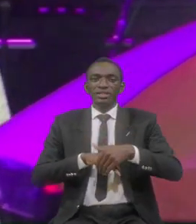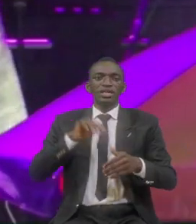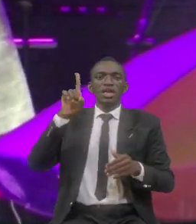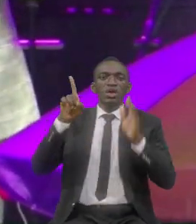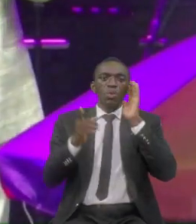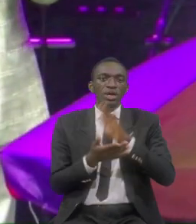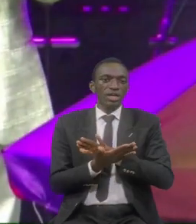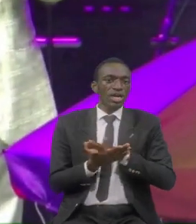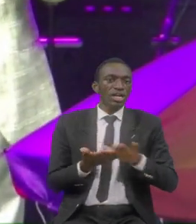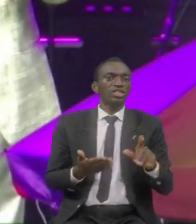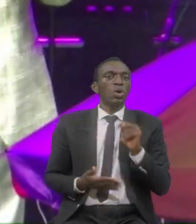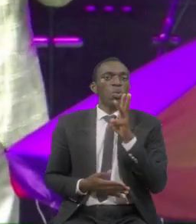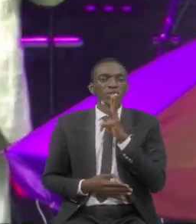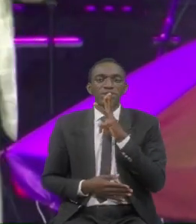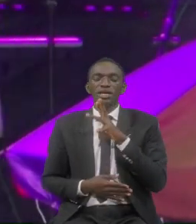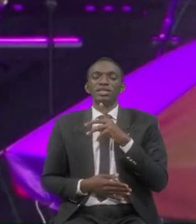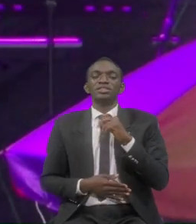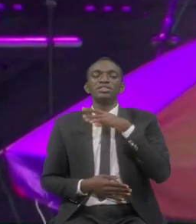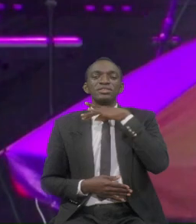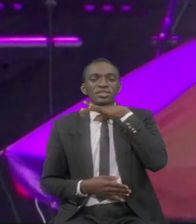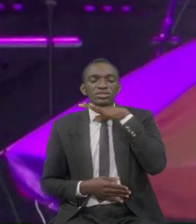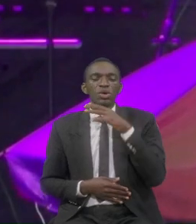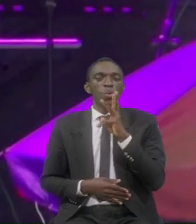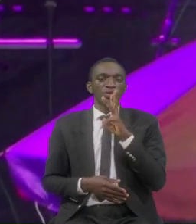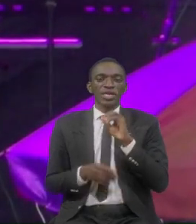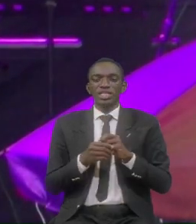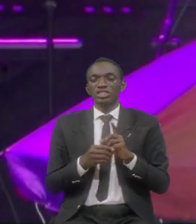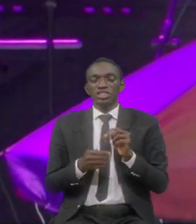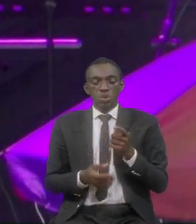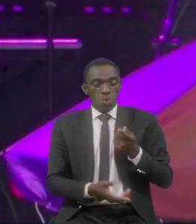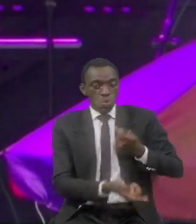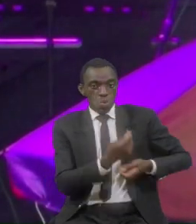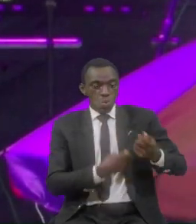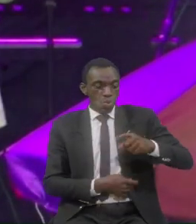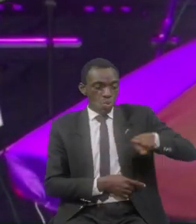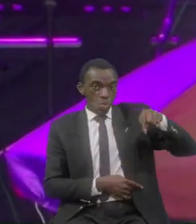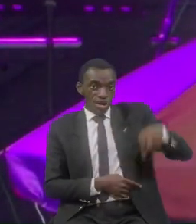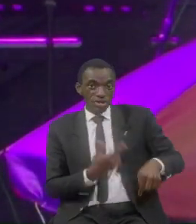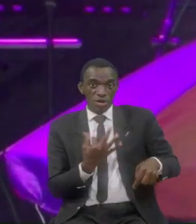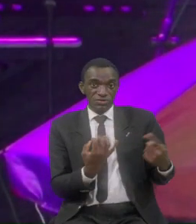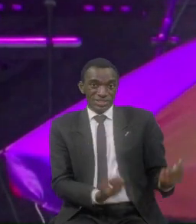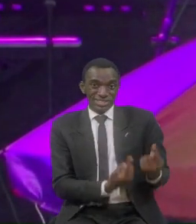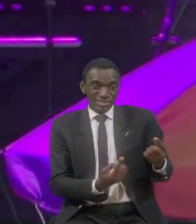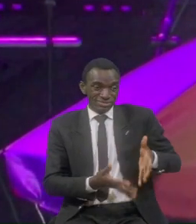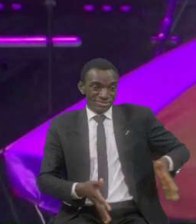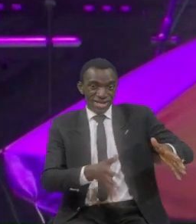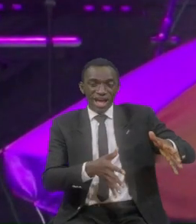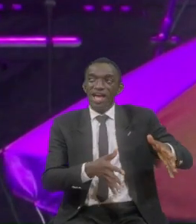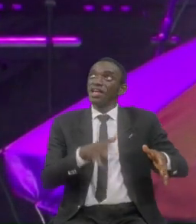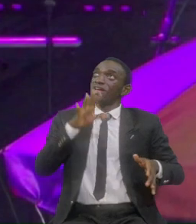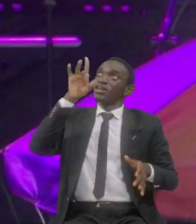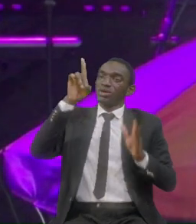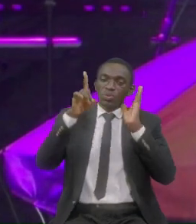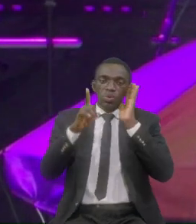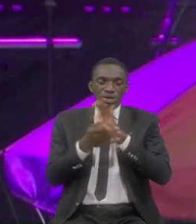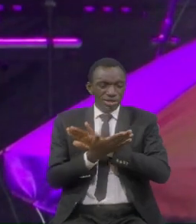dirty water in the well your sin, it'll cleanse you from that. Karong gabi iyang limpyuhan ang hugaw nga imong nainom nga tubig